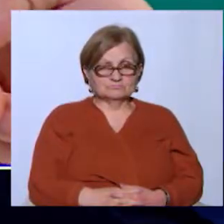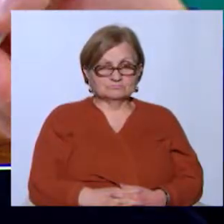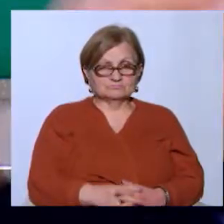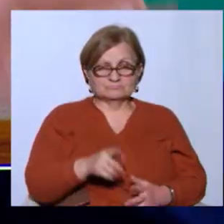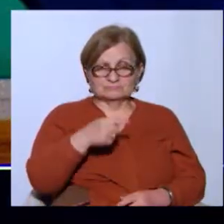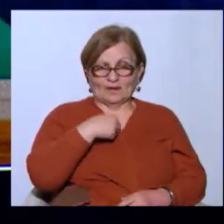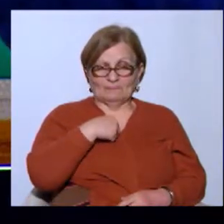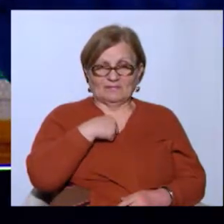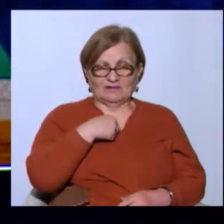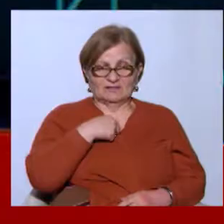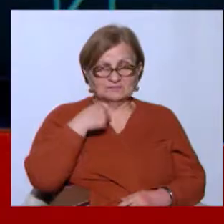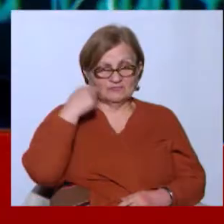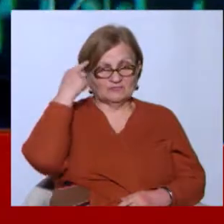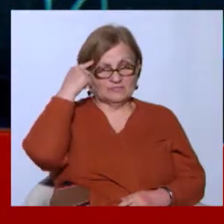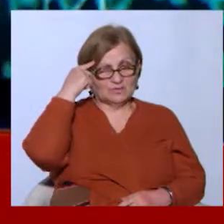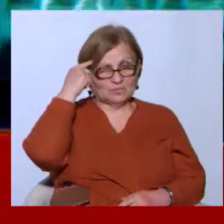ეს მე ვარ.